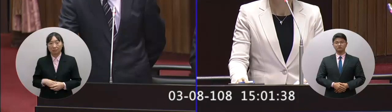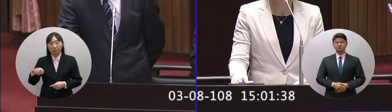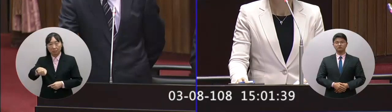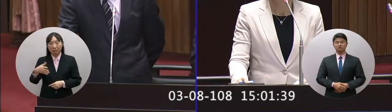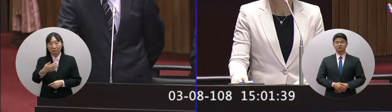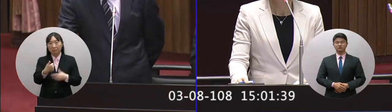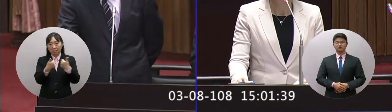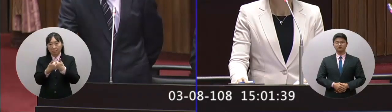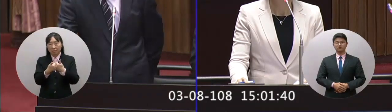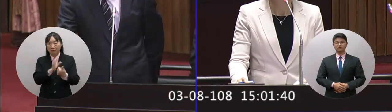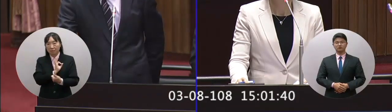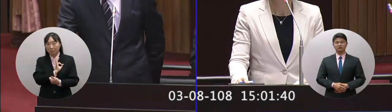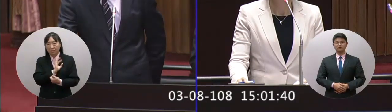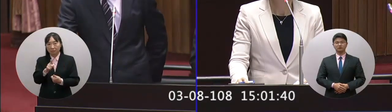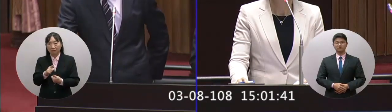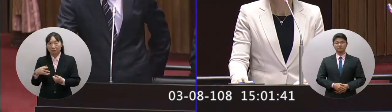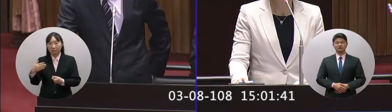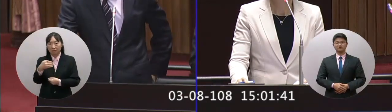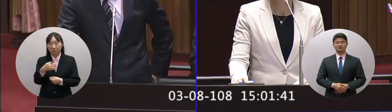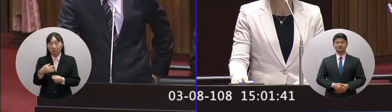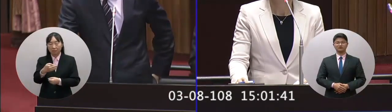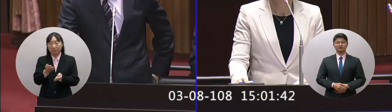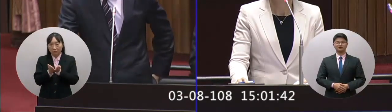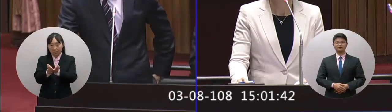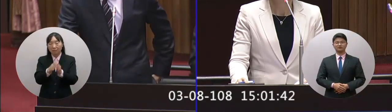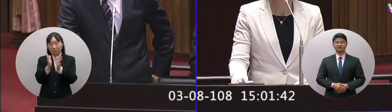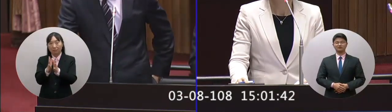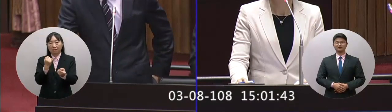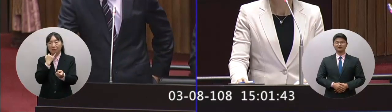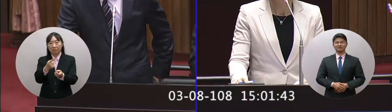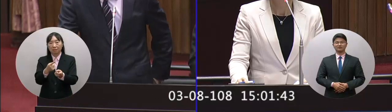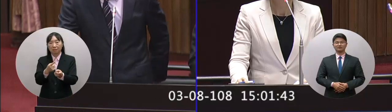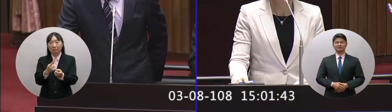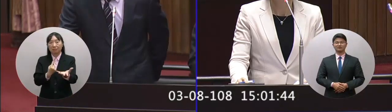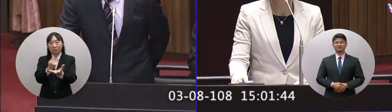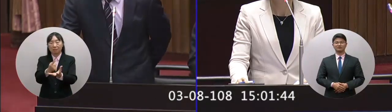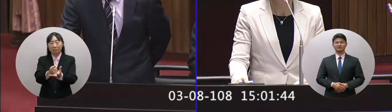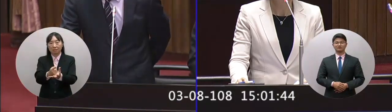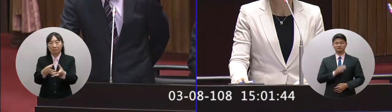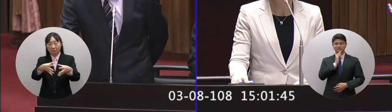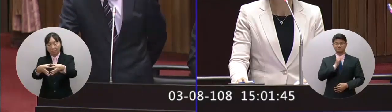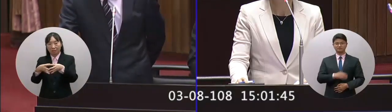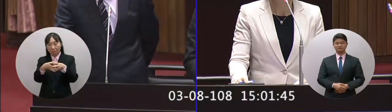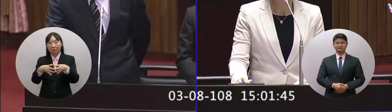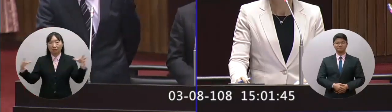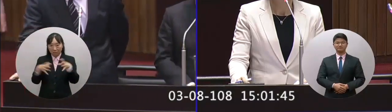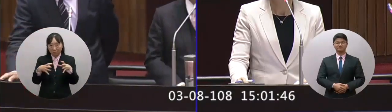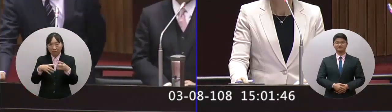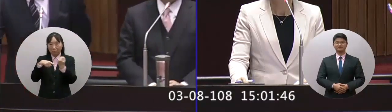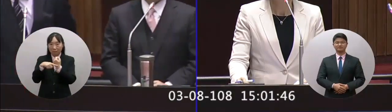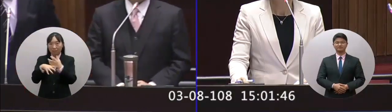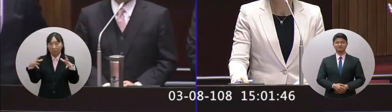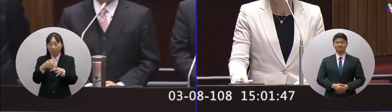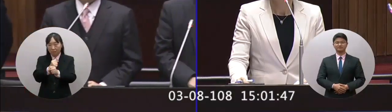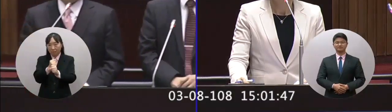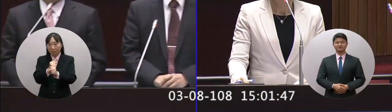员诶，即个渔船啊，会当来加入应委船队，安尼来讲，大家咱共同来参与。安尼